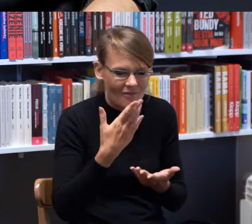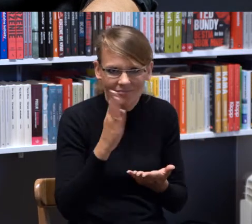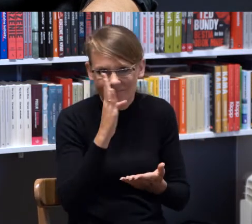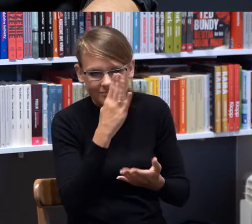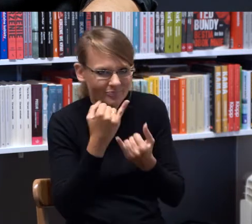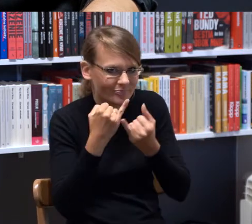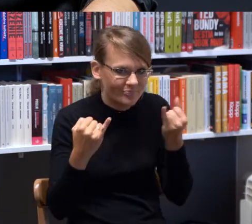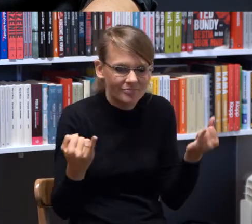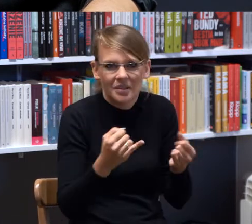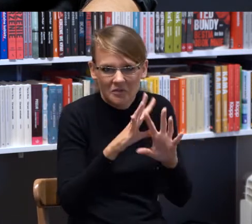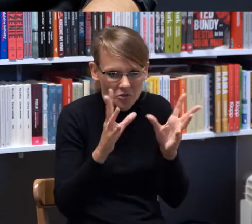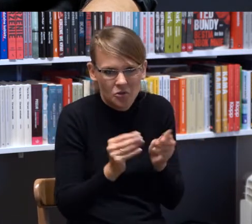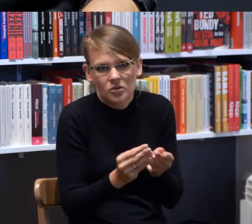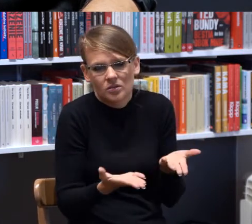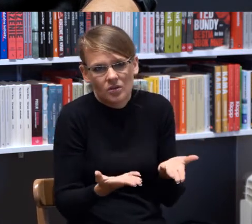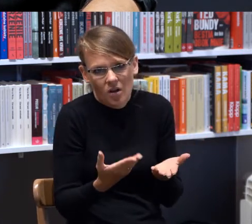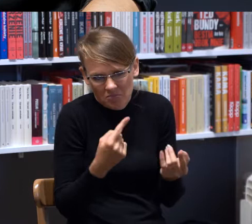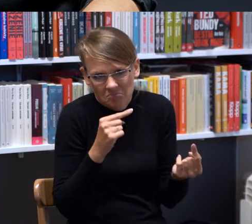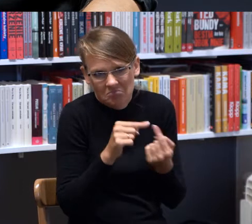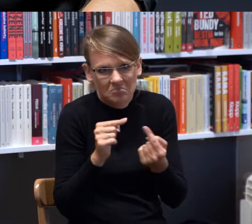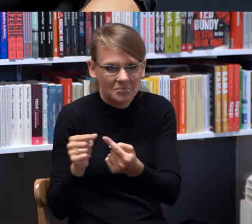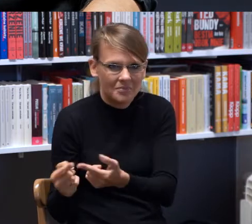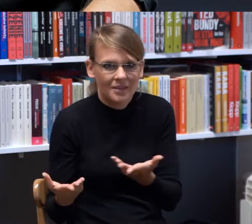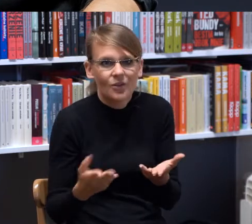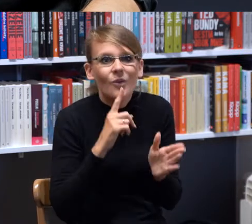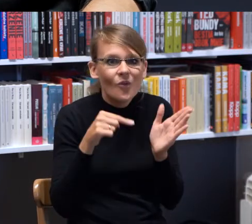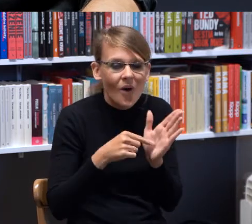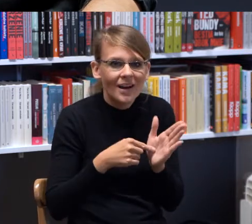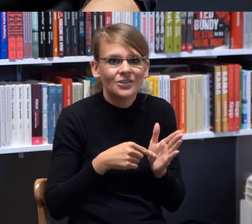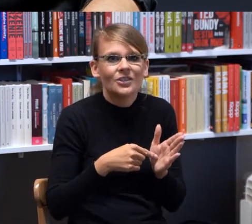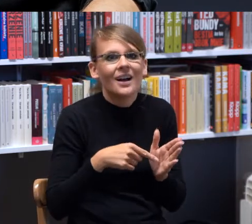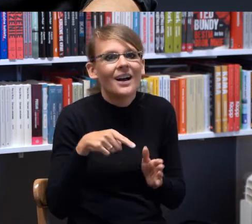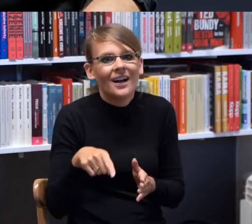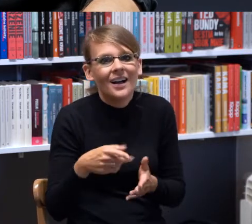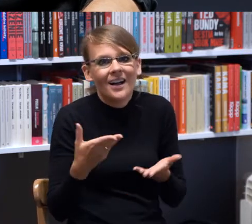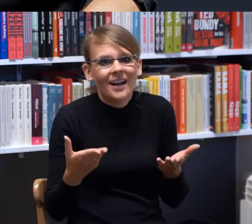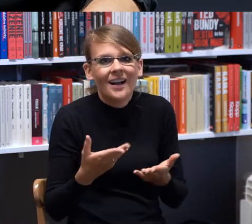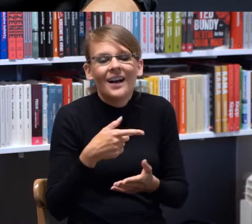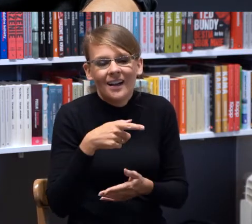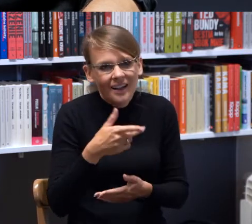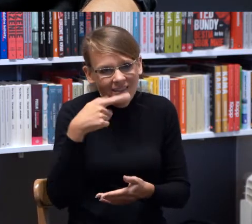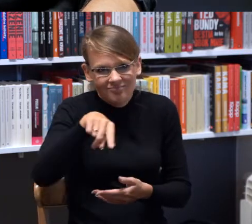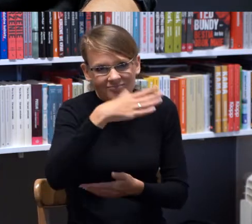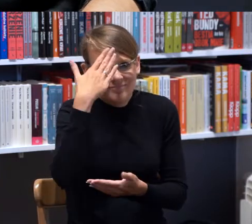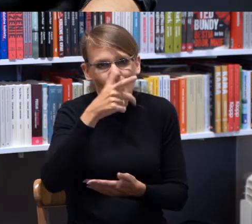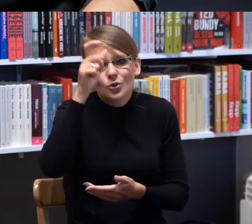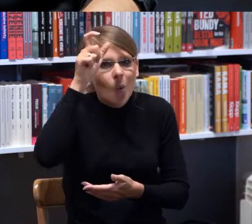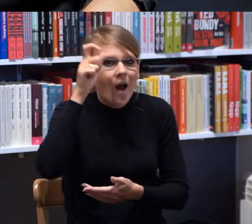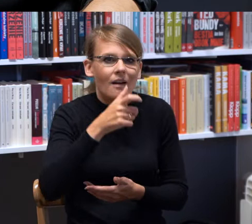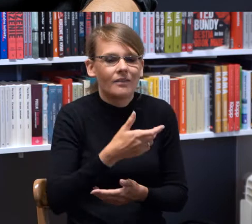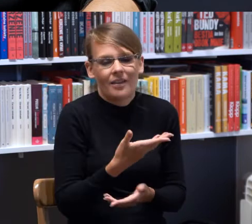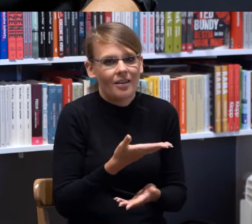każdy z nich jest pełnoprawny. No i właśnie, słuchajcie, no to jest znowu truizm. Mówienie, że człowiek jest skomplikowany. Ale jednak okazuje